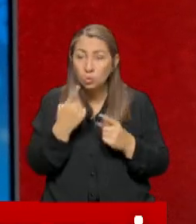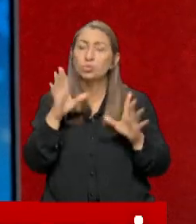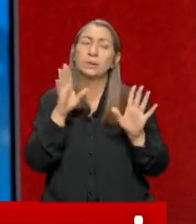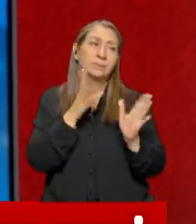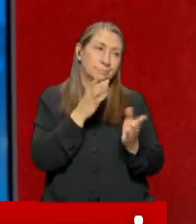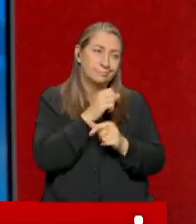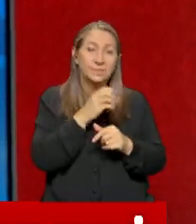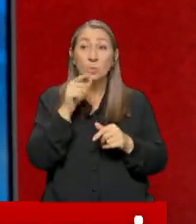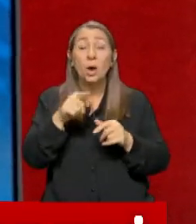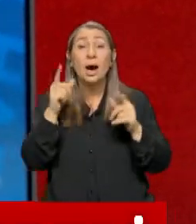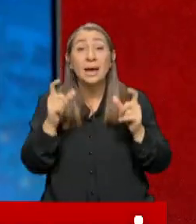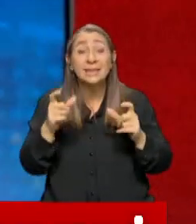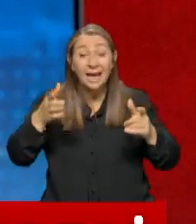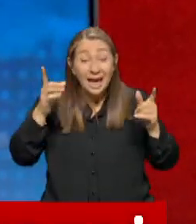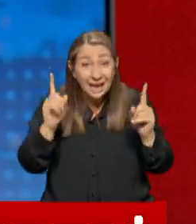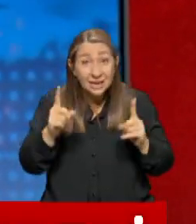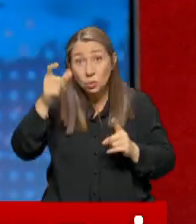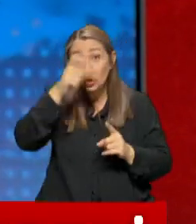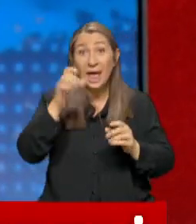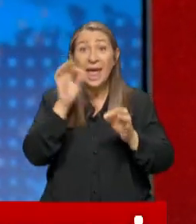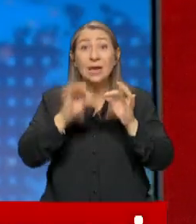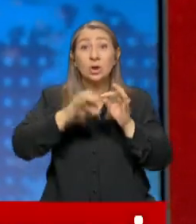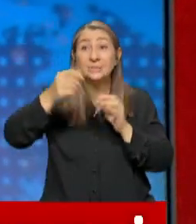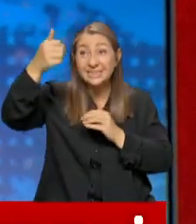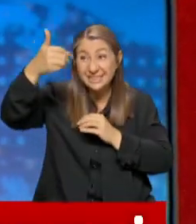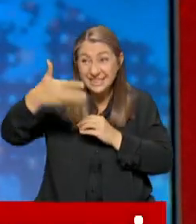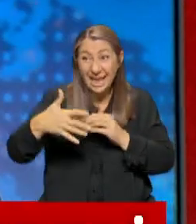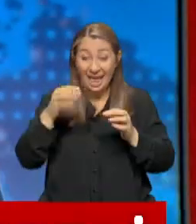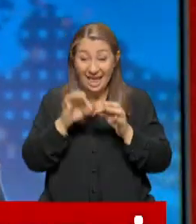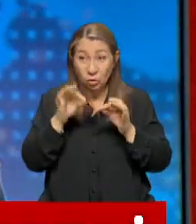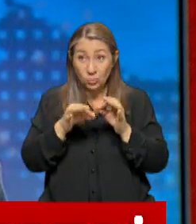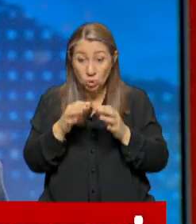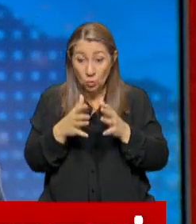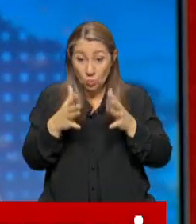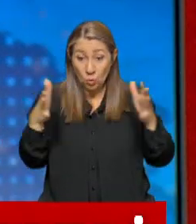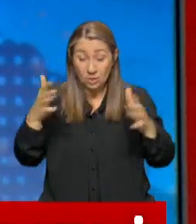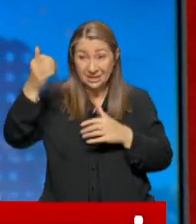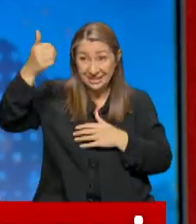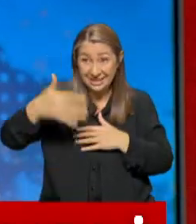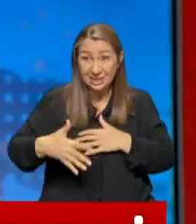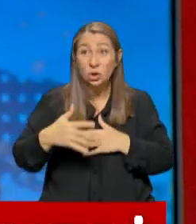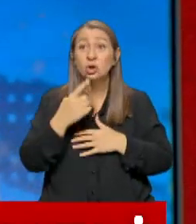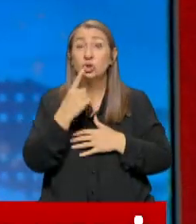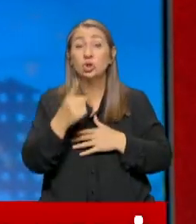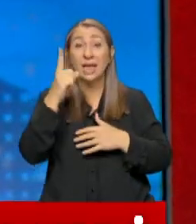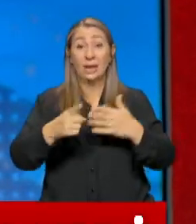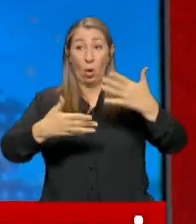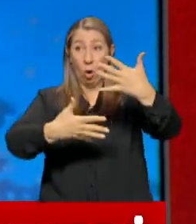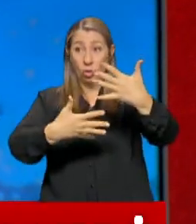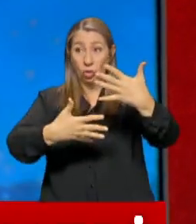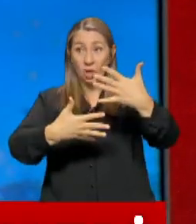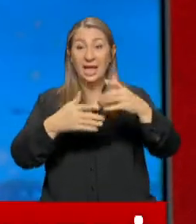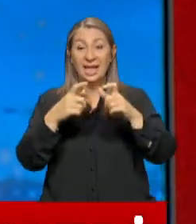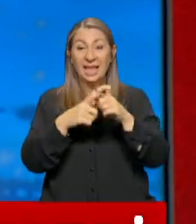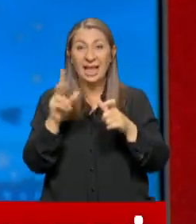bu arada da Türkiye Ekonomi sıralamasında ekonomik büyü ekonomisinin büyüklüğü sıralamasında sözde ilk ona gelecektik ya